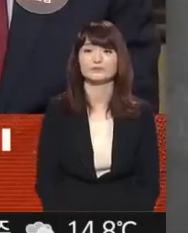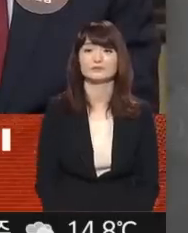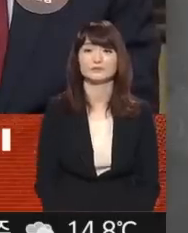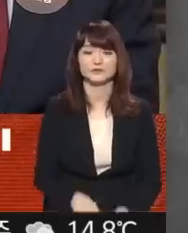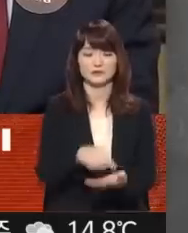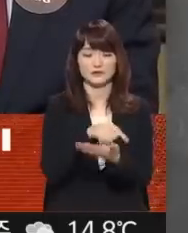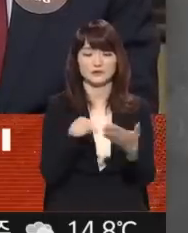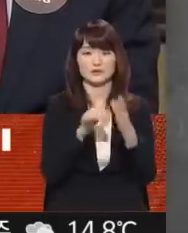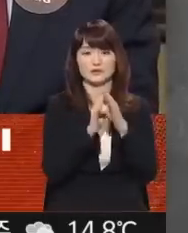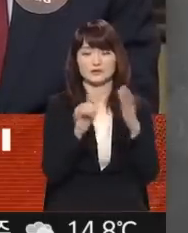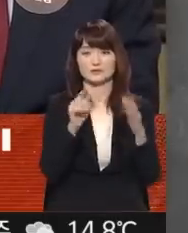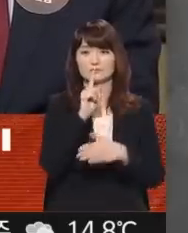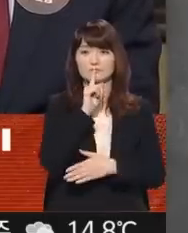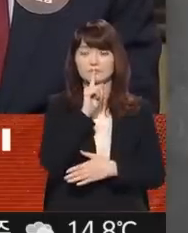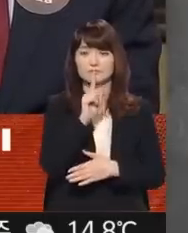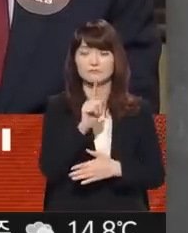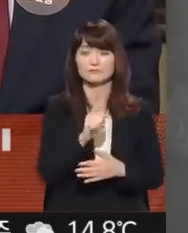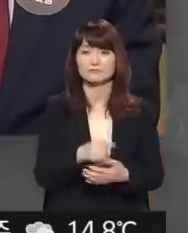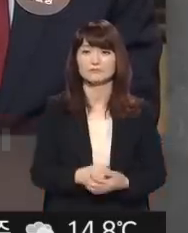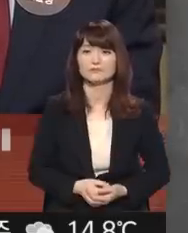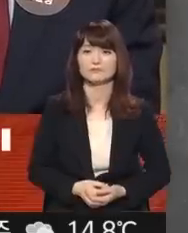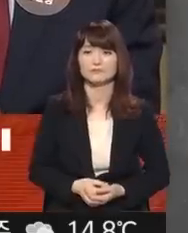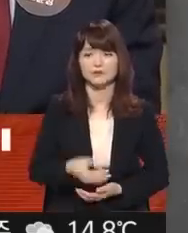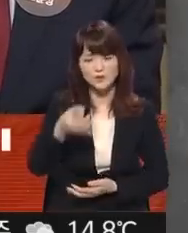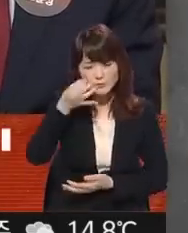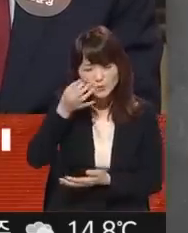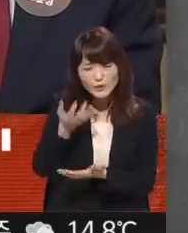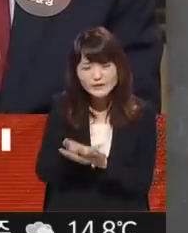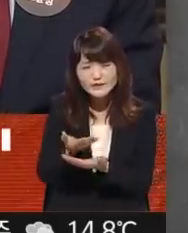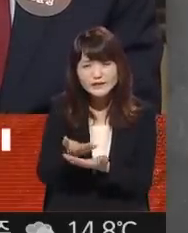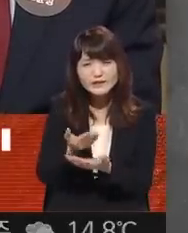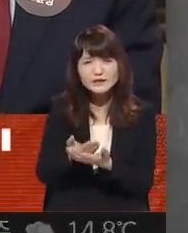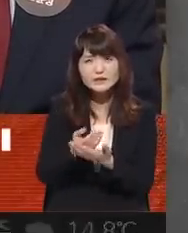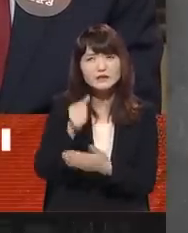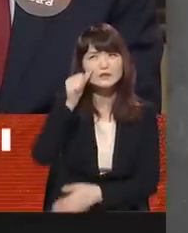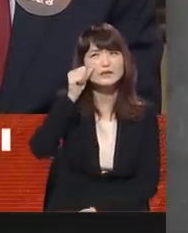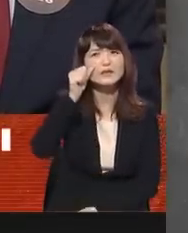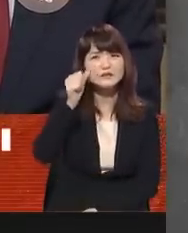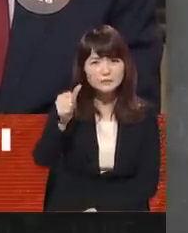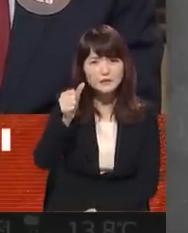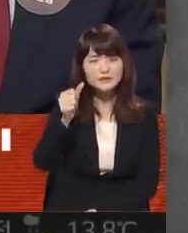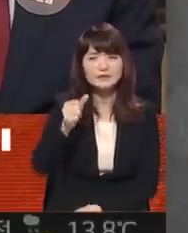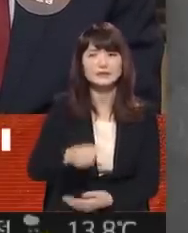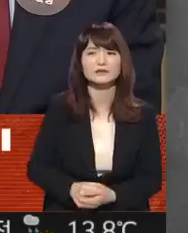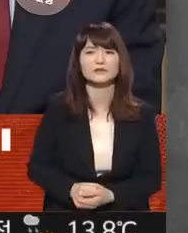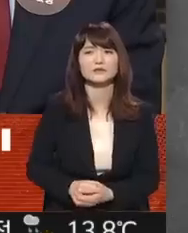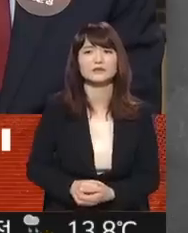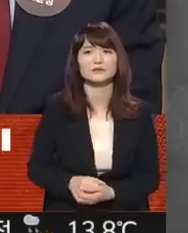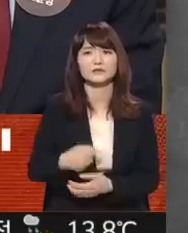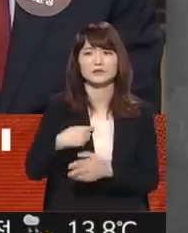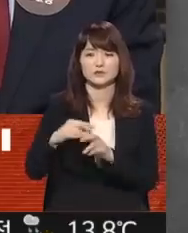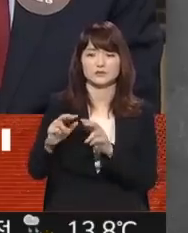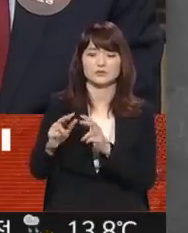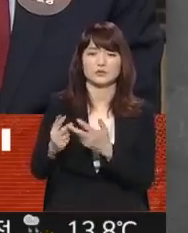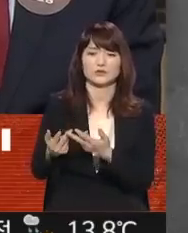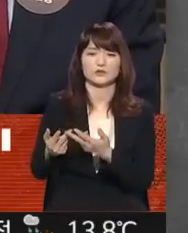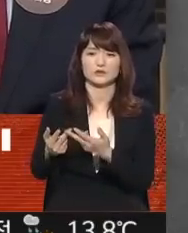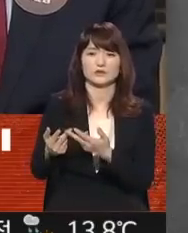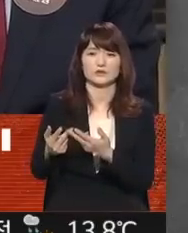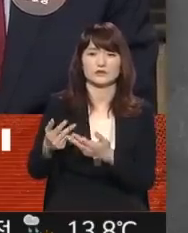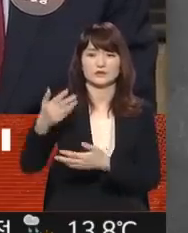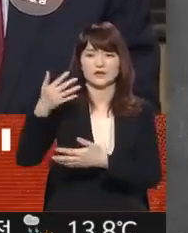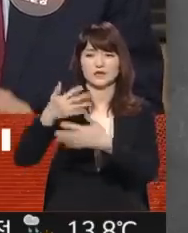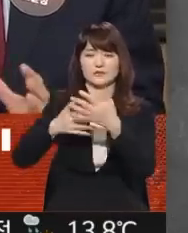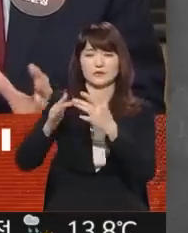유가족의 주장에 의하면 저것도 이제 보여달라라고 얘기해 가지고 한 다섯 달 만에 본인들의 이제 손에 왔다 이렇게 얘기를 합니다